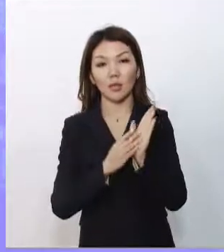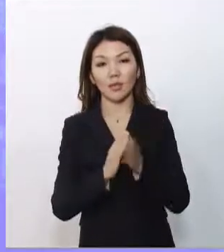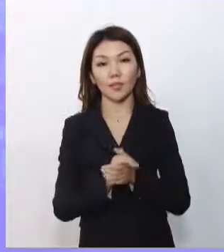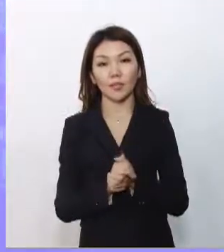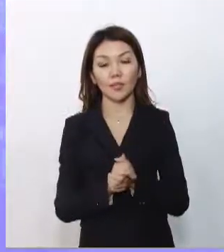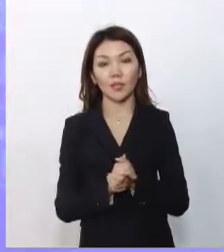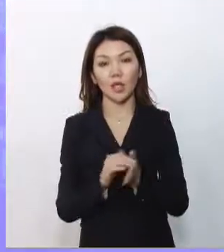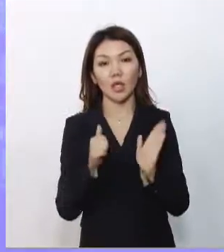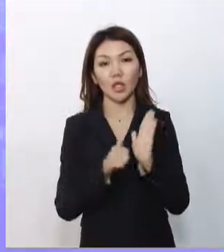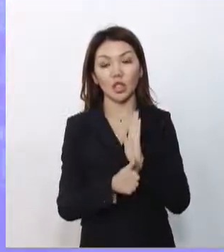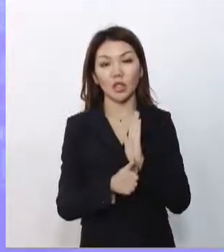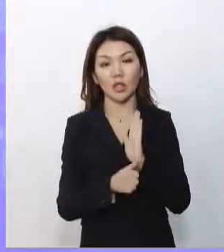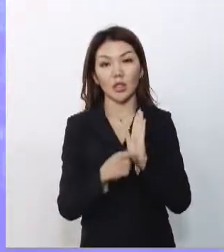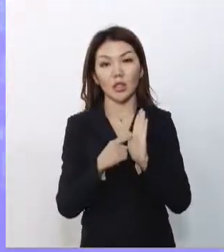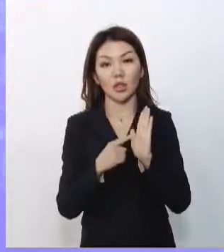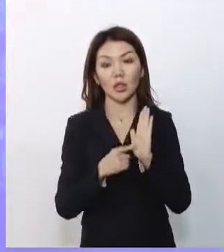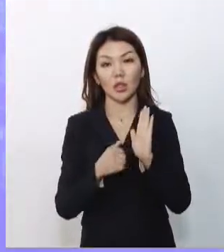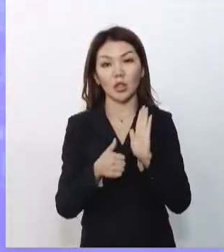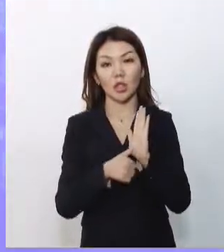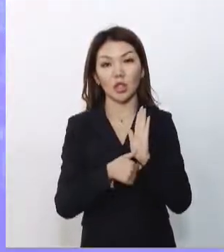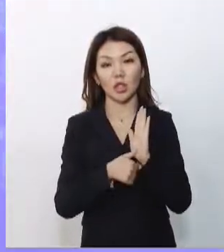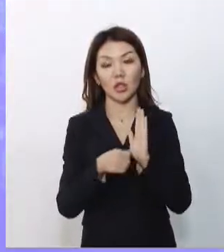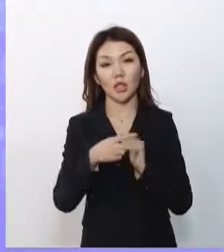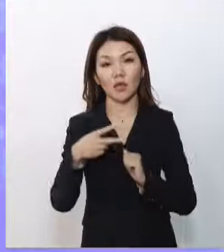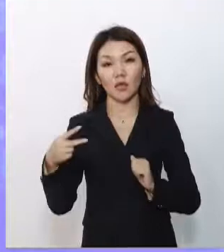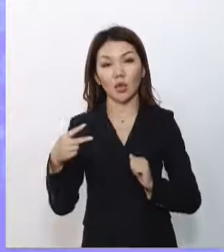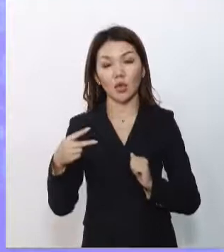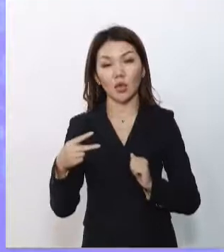39. 60 деленное на 6 равно